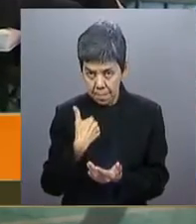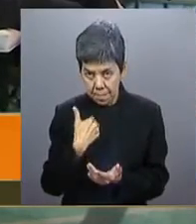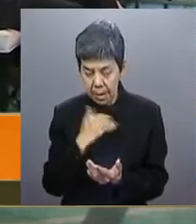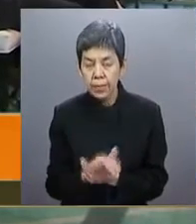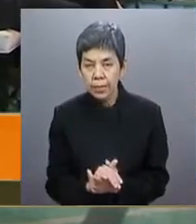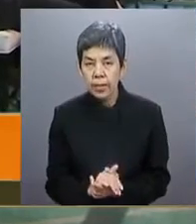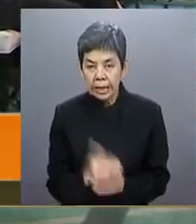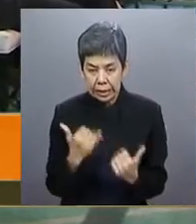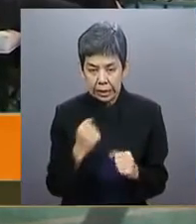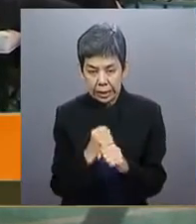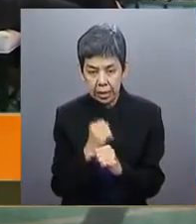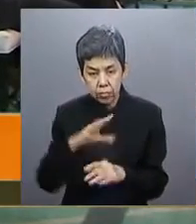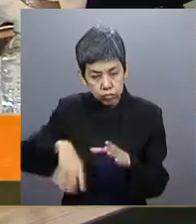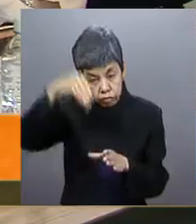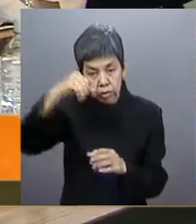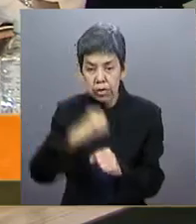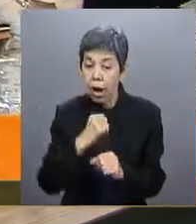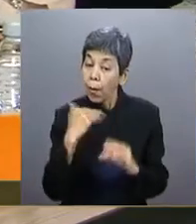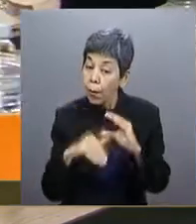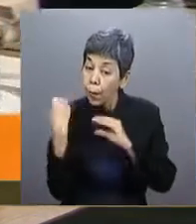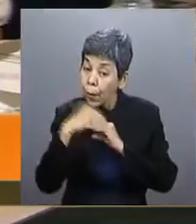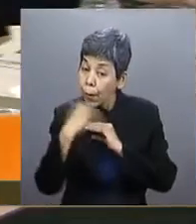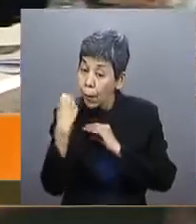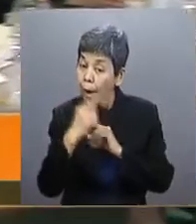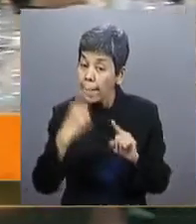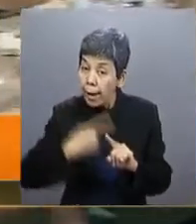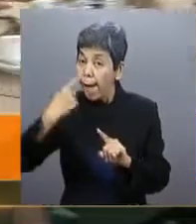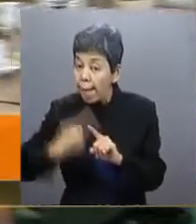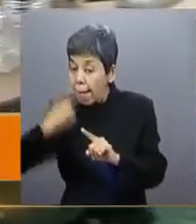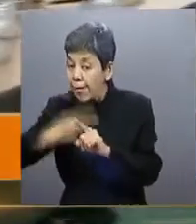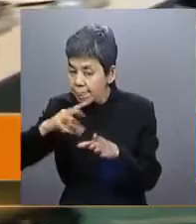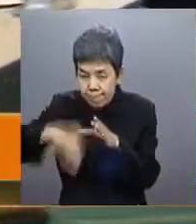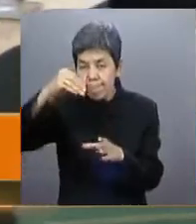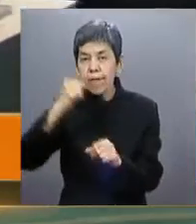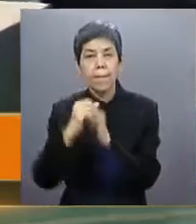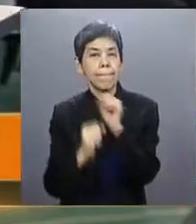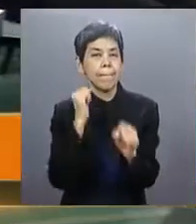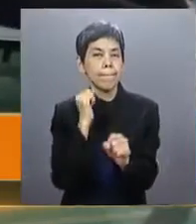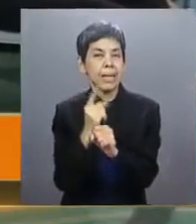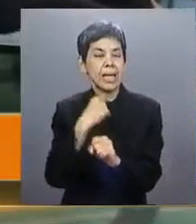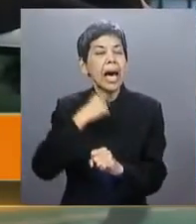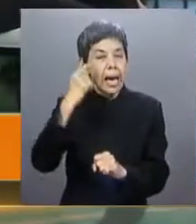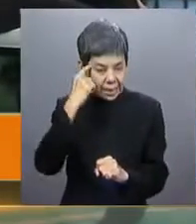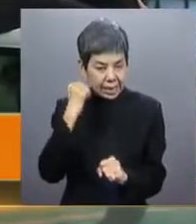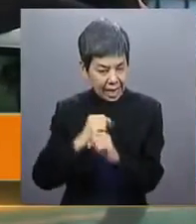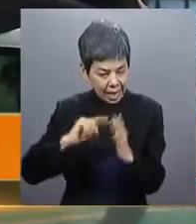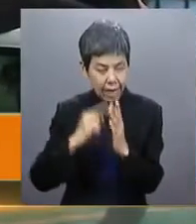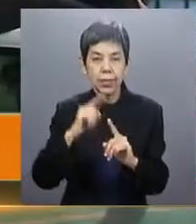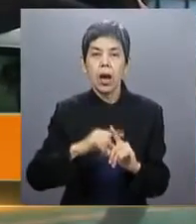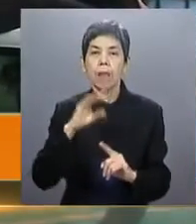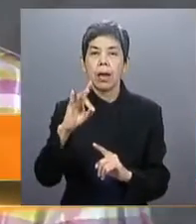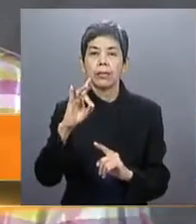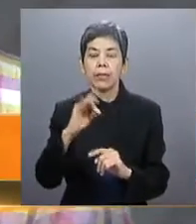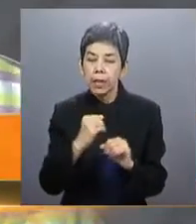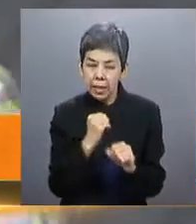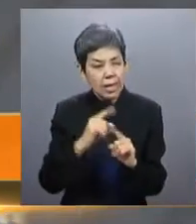หนึ่งและจับรางวัลแจกให้กับผู้ใช้จ่ายผ่านระบบทุกเดือนตลอดระยะเวลา1ปีคาดว่าจะเริ่มในเดือนสิงหาคมห